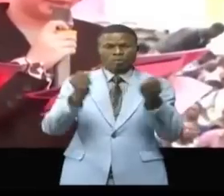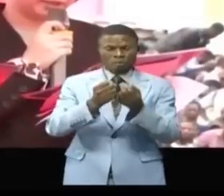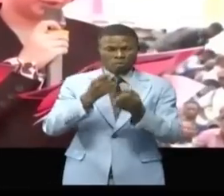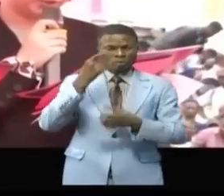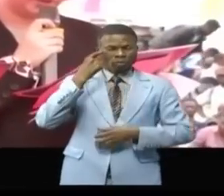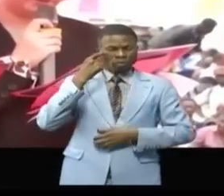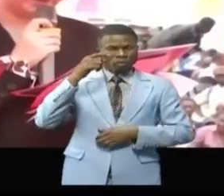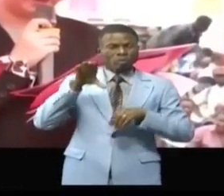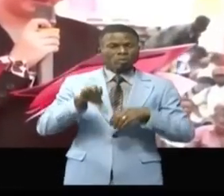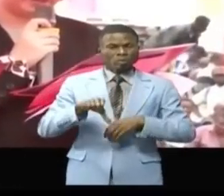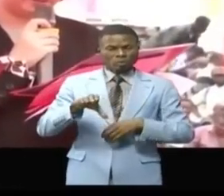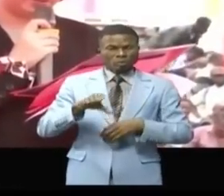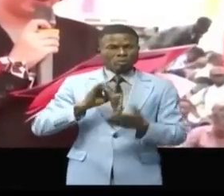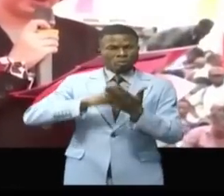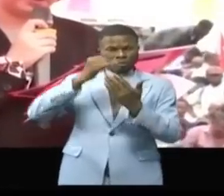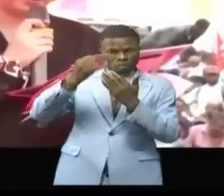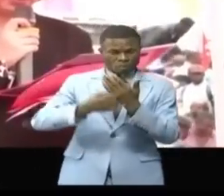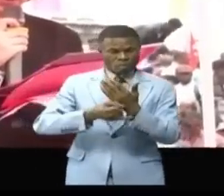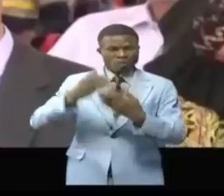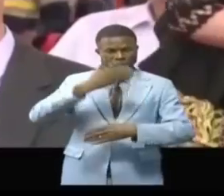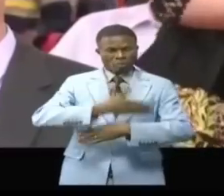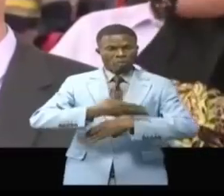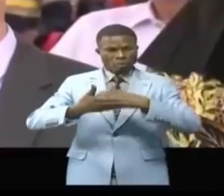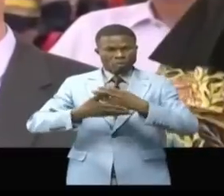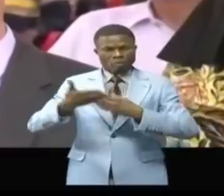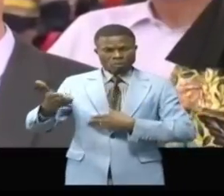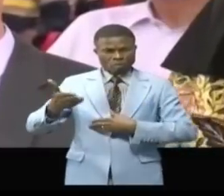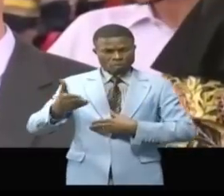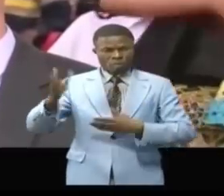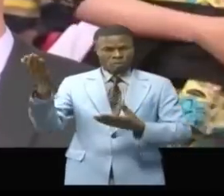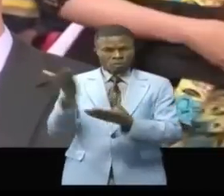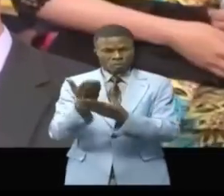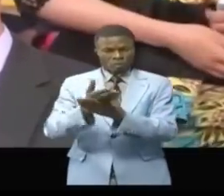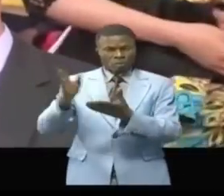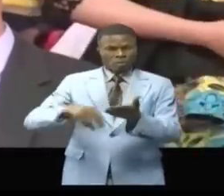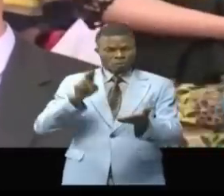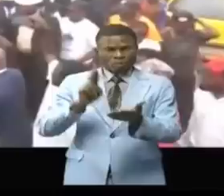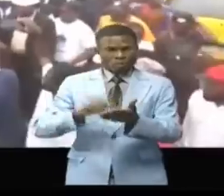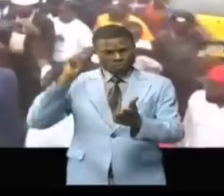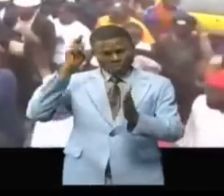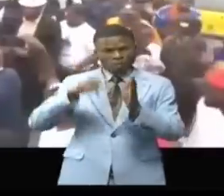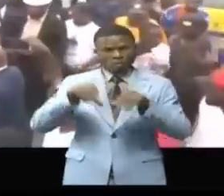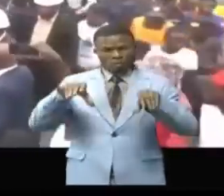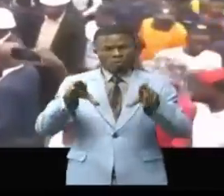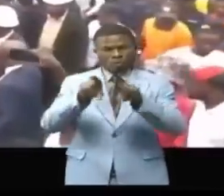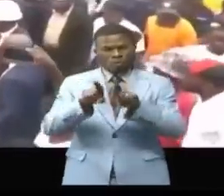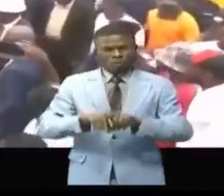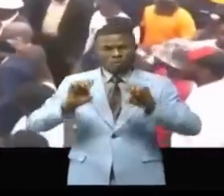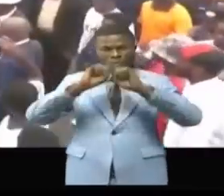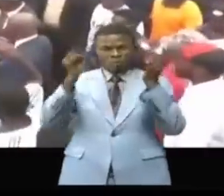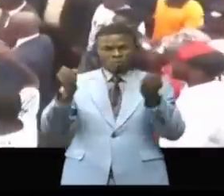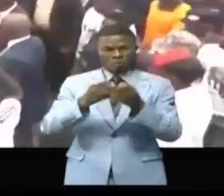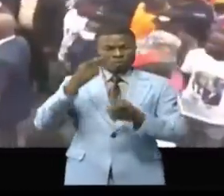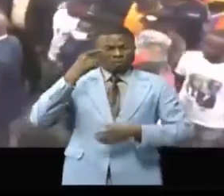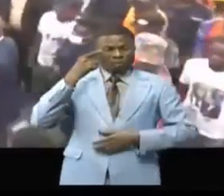indiqué que dans ces projets d'infrastructure, les contrats signés entre le gouvernement congolais et les groupes d'entreprises chinoises